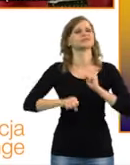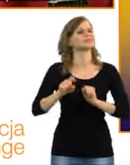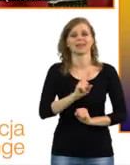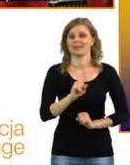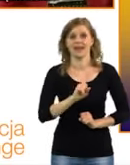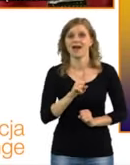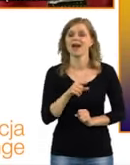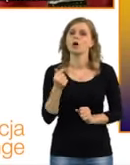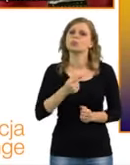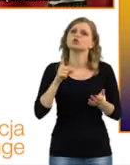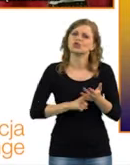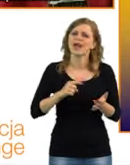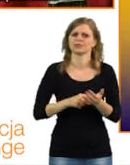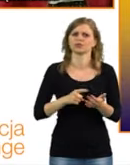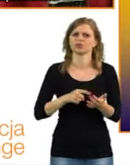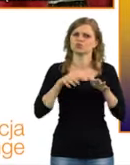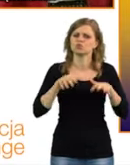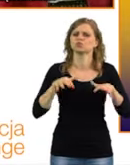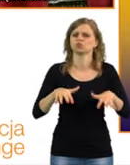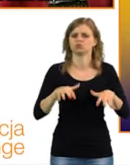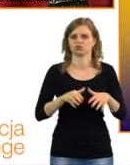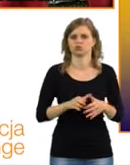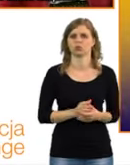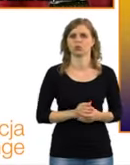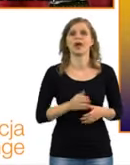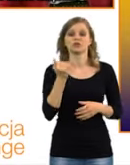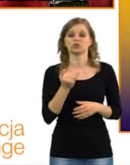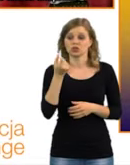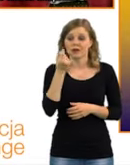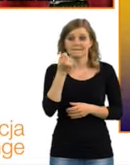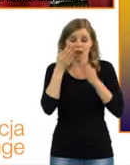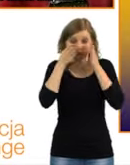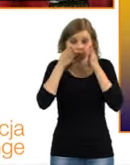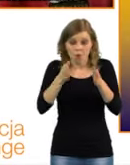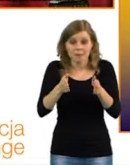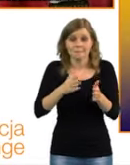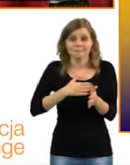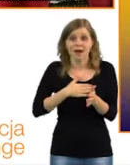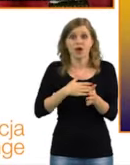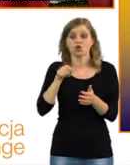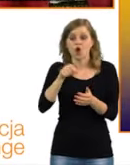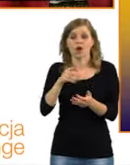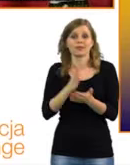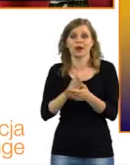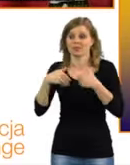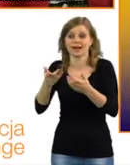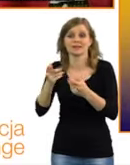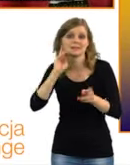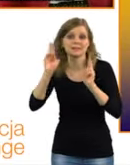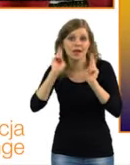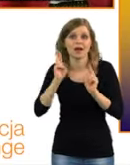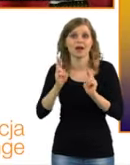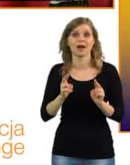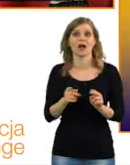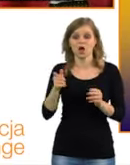prowadzenia ćwiczeń, tu chodzi o częstotliwość. Dziecko ma chwilę skupienia i tylko wtedy nadajemy dźwięki,